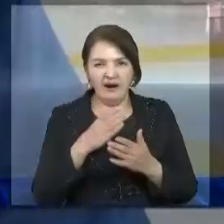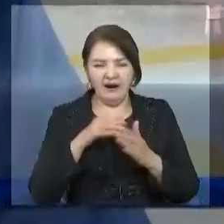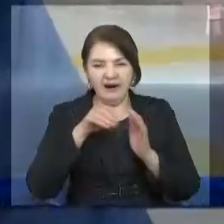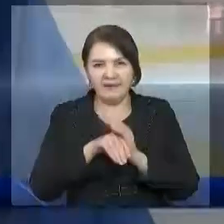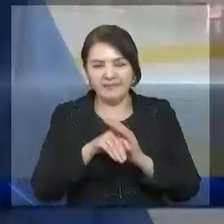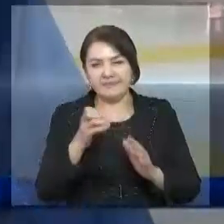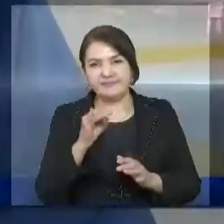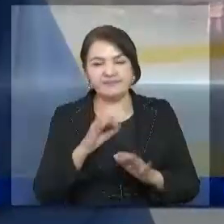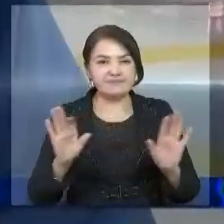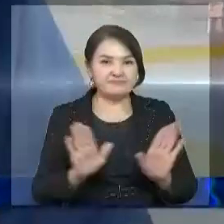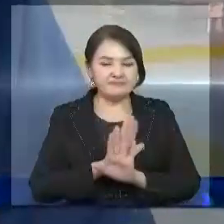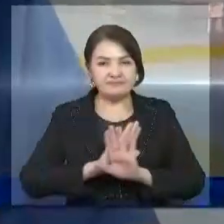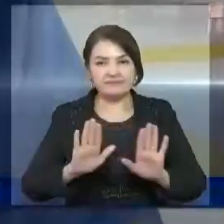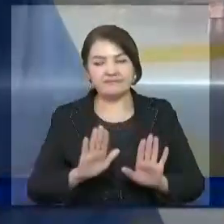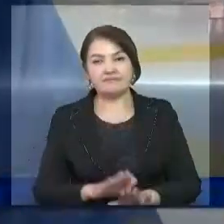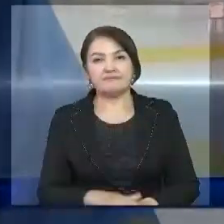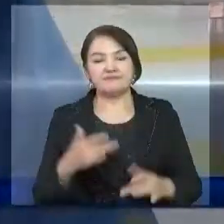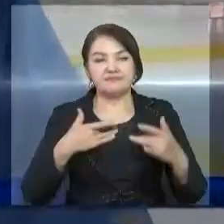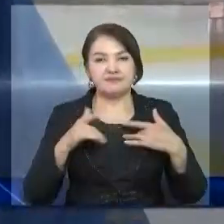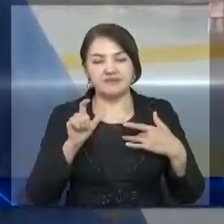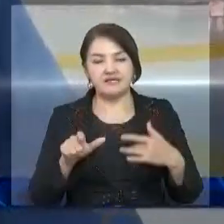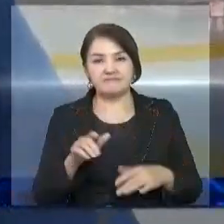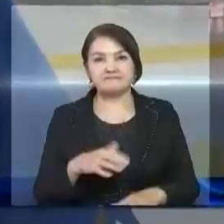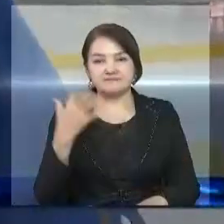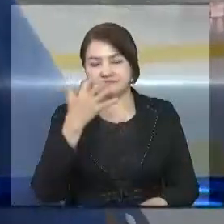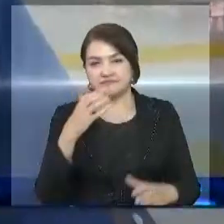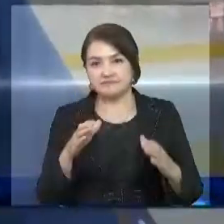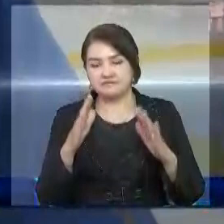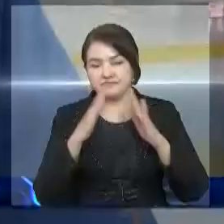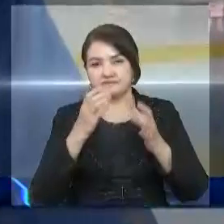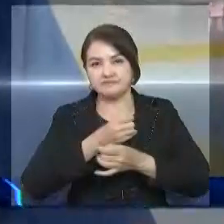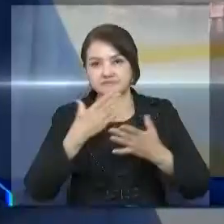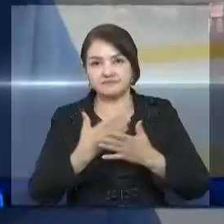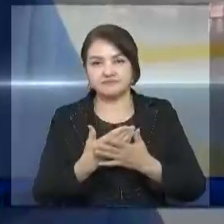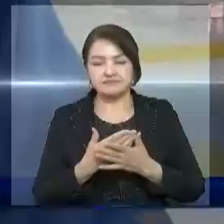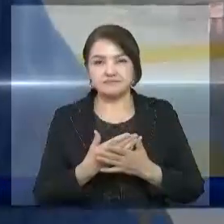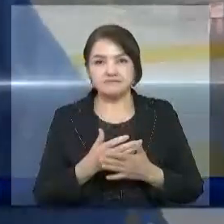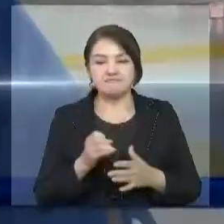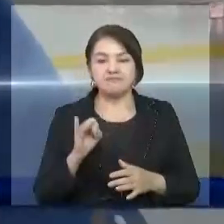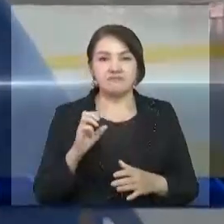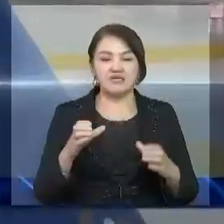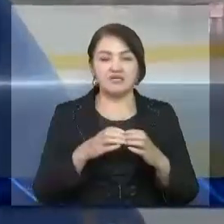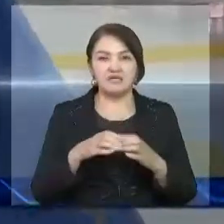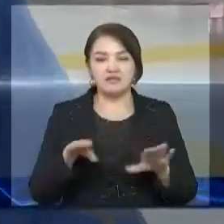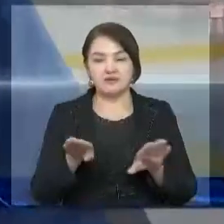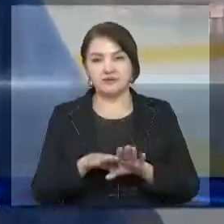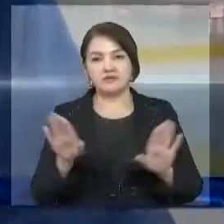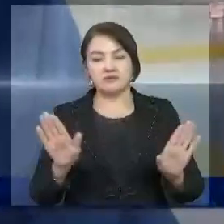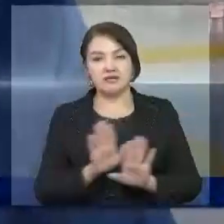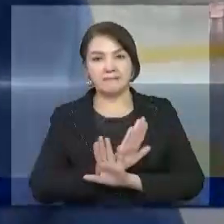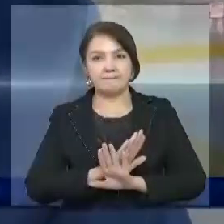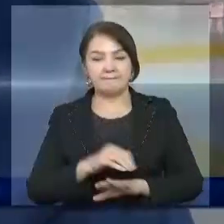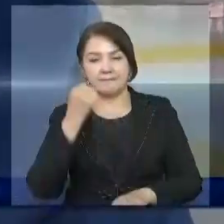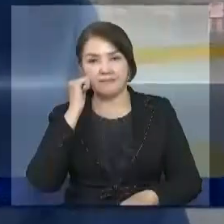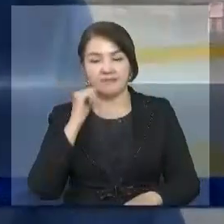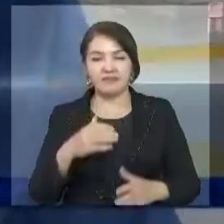бір мүшесі, әншісі, солисті деп атады ғой. Сонымен қатар зағиптар мәдениет үйінде қазына ансамбль бар. Сонда да ән айтады, сонымен қатар